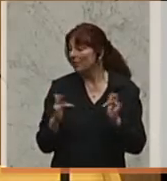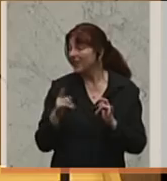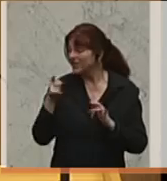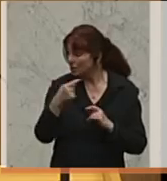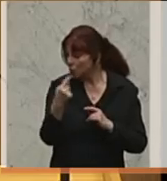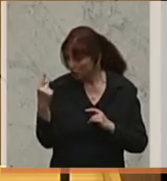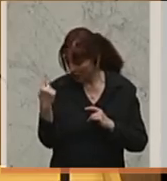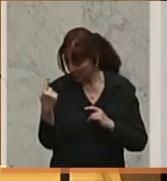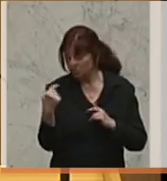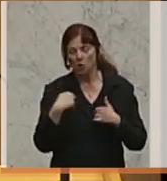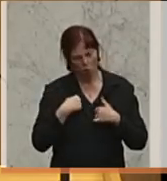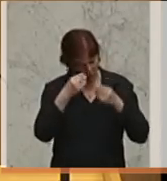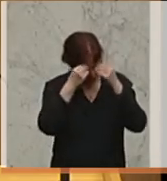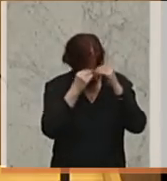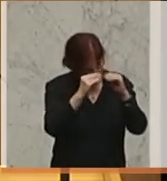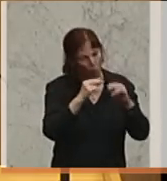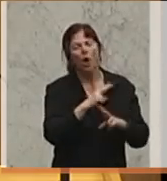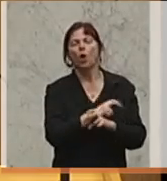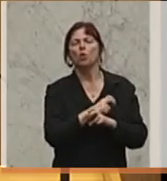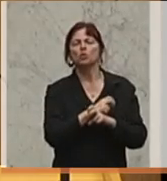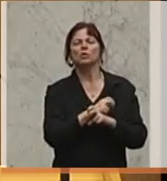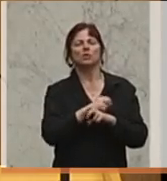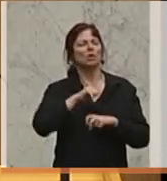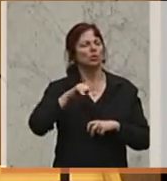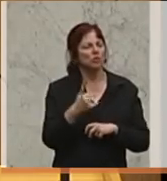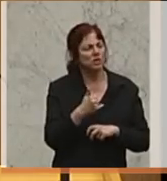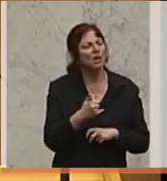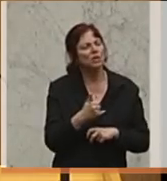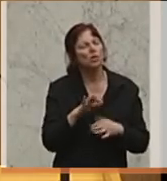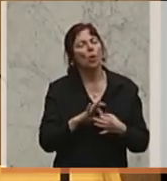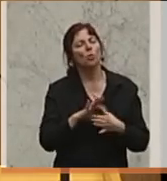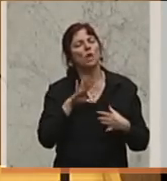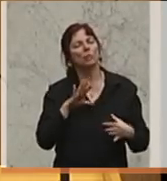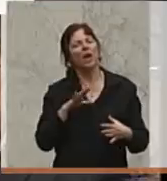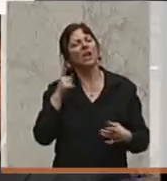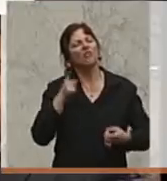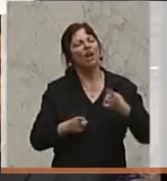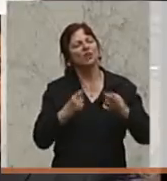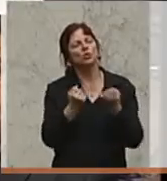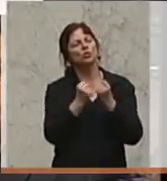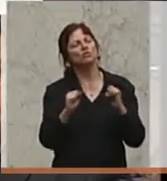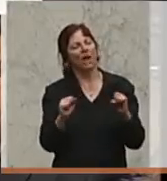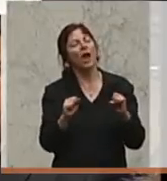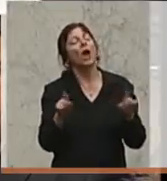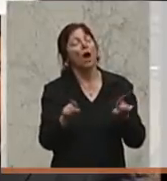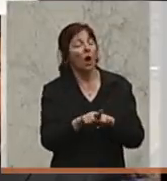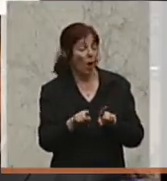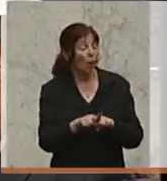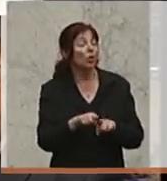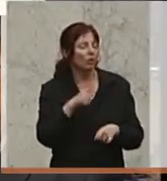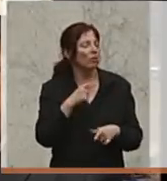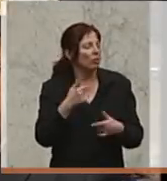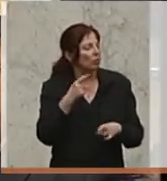österreichische Justiz unabhängig, weisungsfrei, objektiv und korrekt ermittelt und auch agiert. Und das möchte ich an dieser